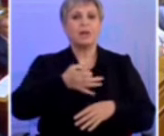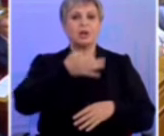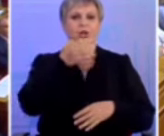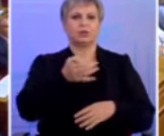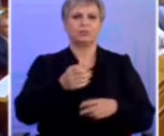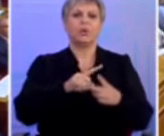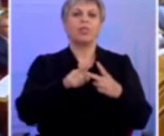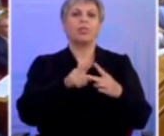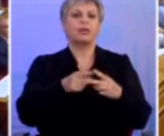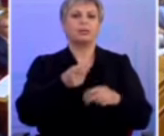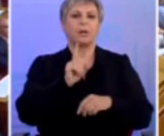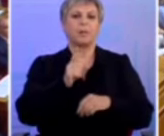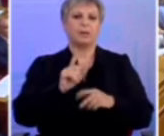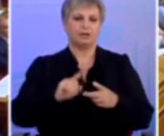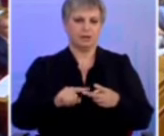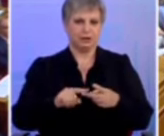παρατηρήσεις.